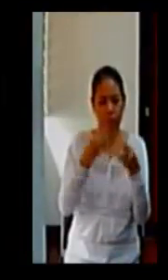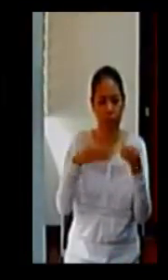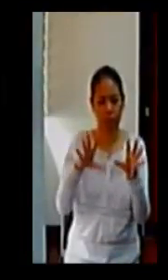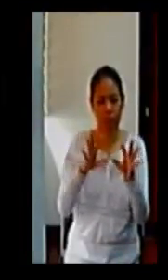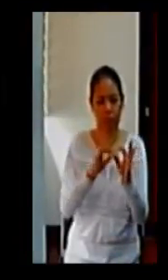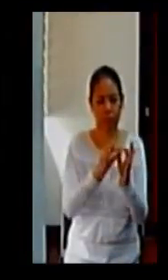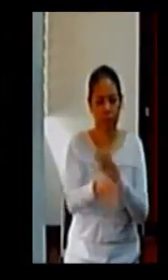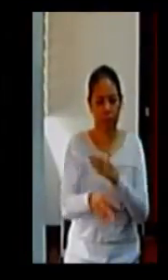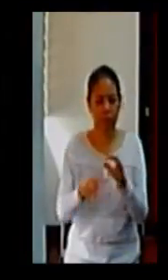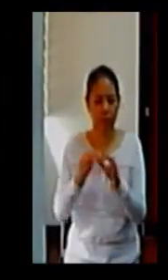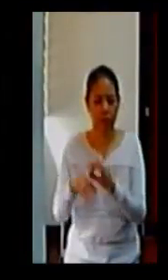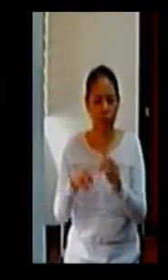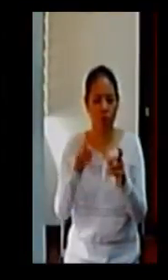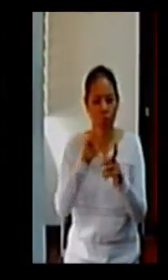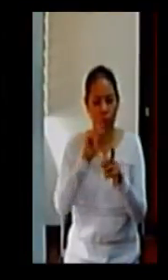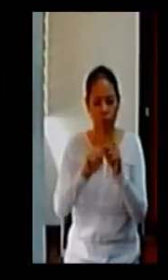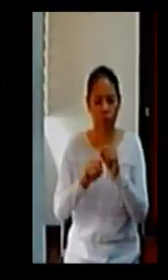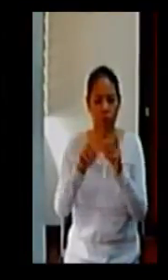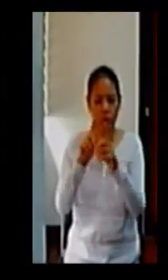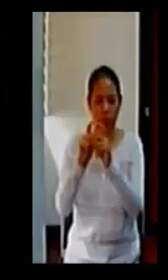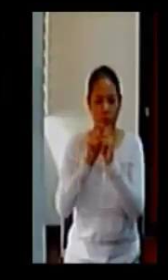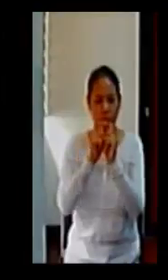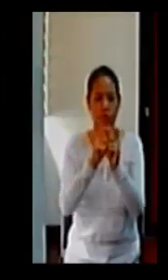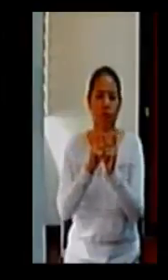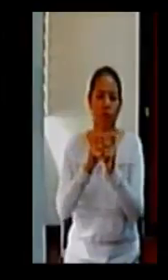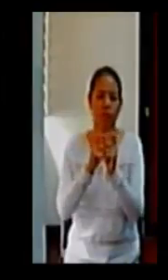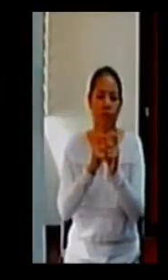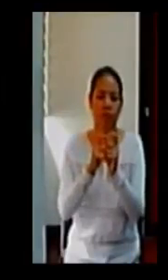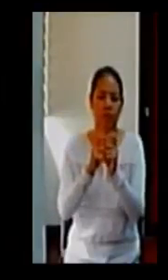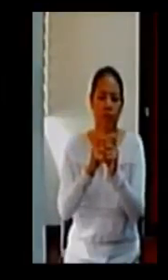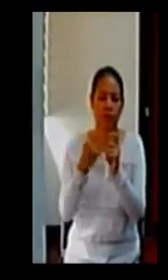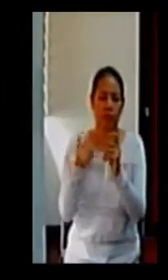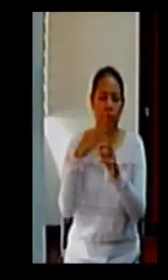sa kaming magbaki o magbigay ng ritual. At sa